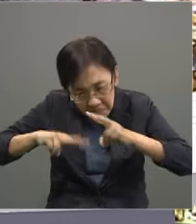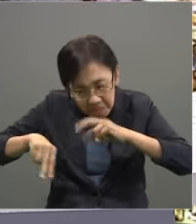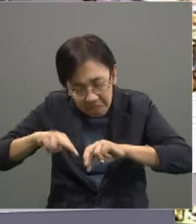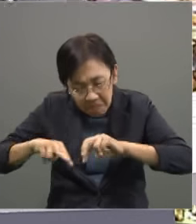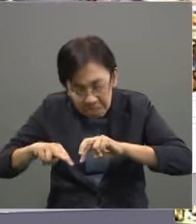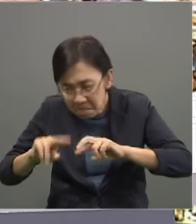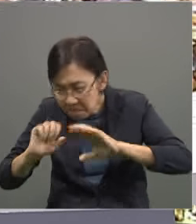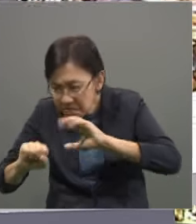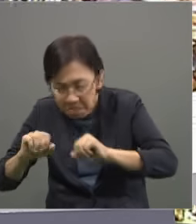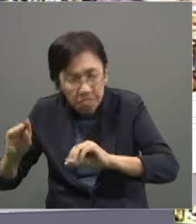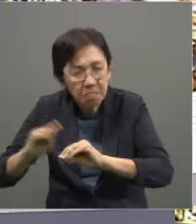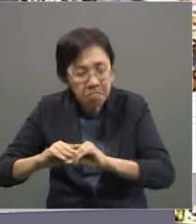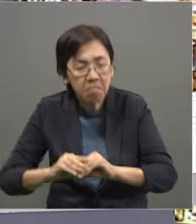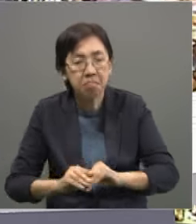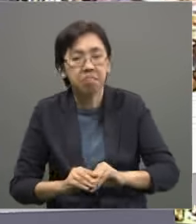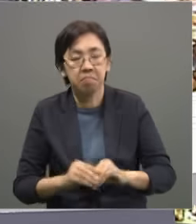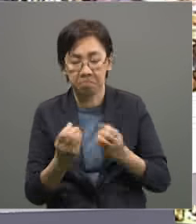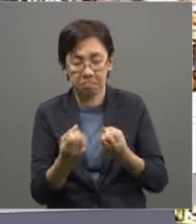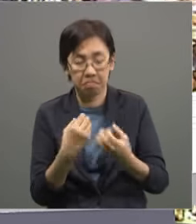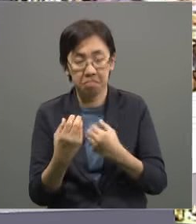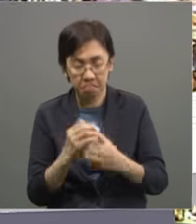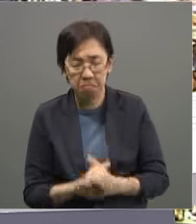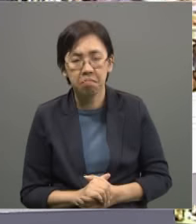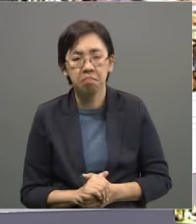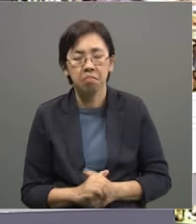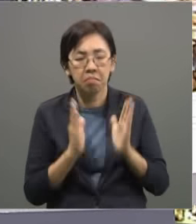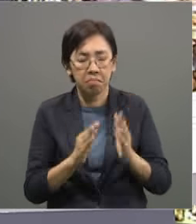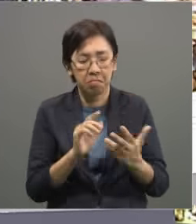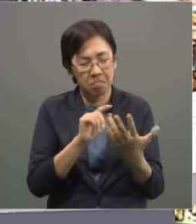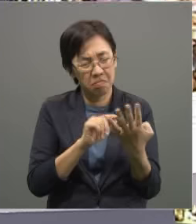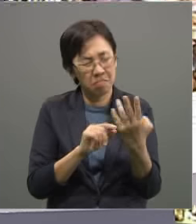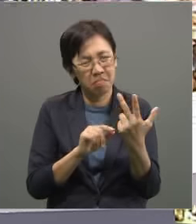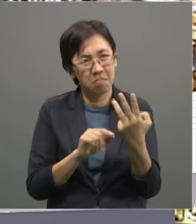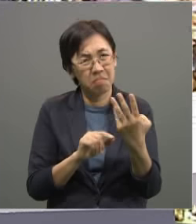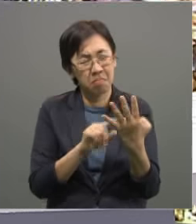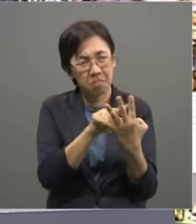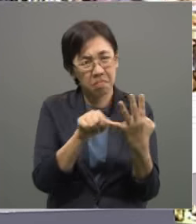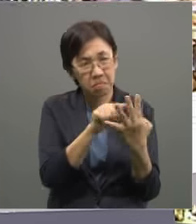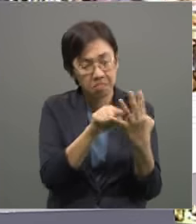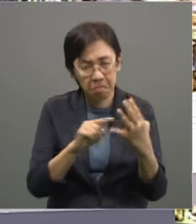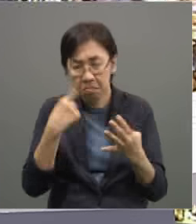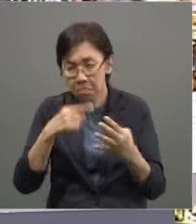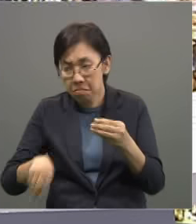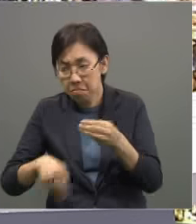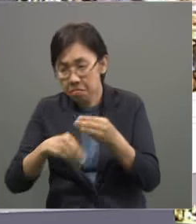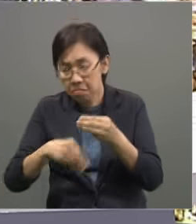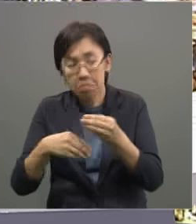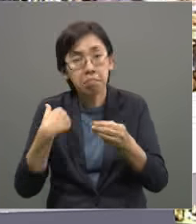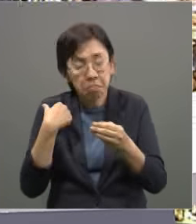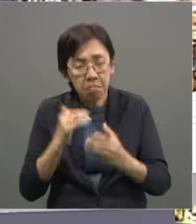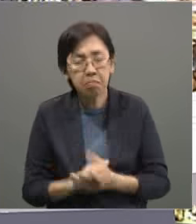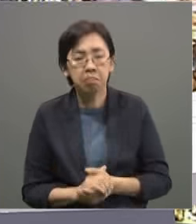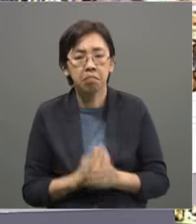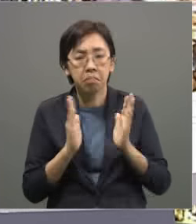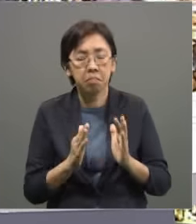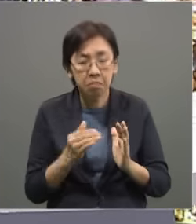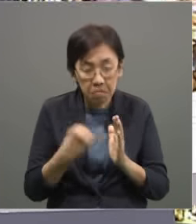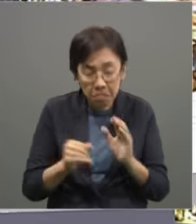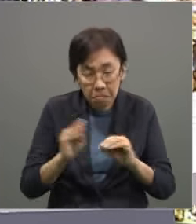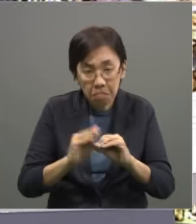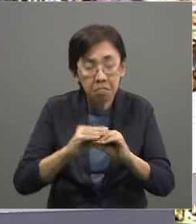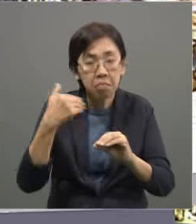ว่าเฉพาะที่แจ้งข้อหาไปเรียบร้อยแล้ว 3-4 คนเนี่ยตกลงแล้วในขบวนการมีใครเพิ่มเติมอีกหรือไม่รวมถึงผู้เสียหาย